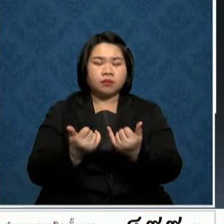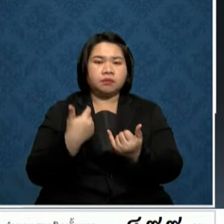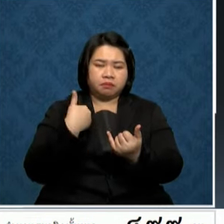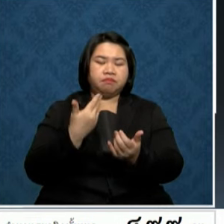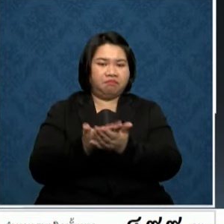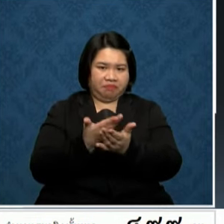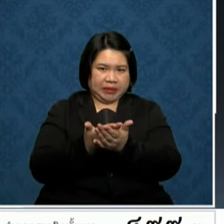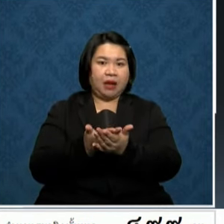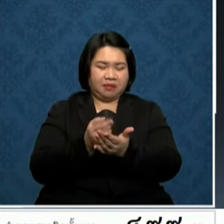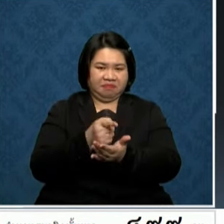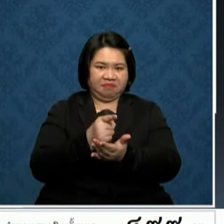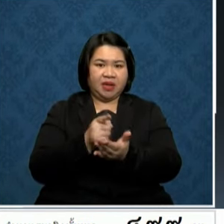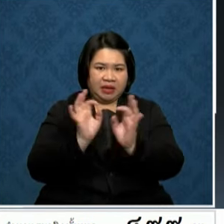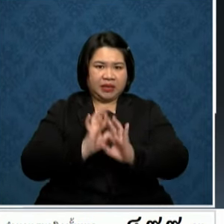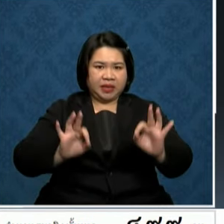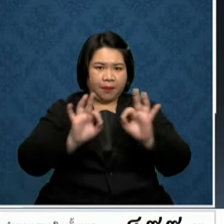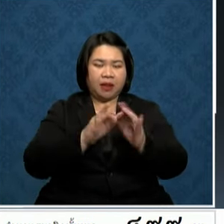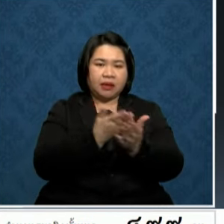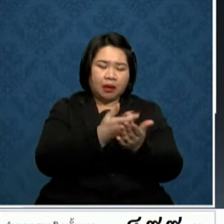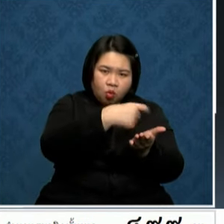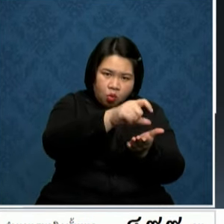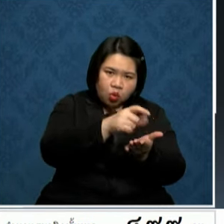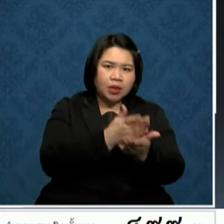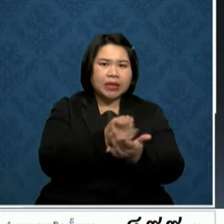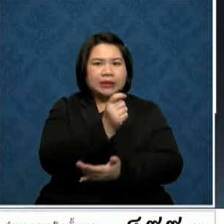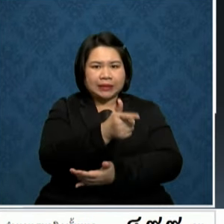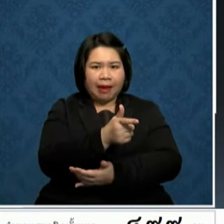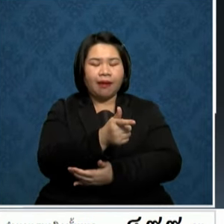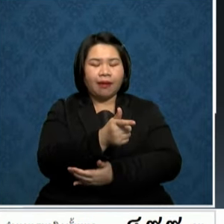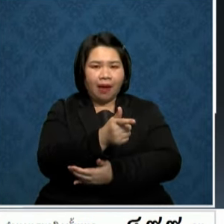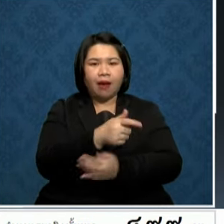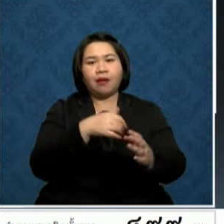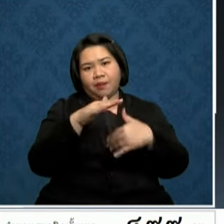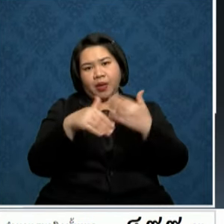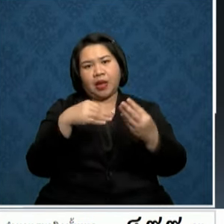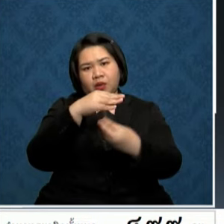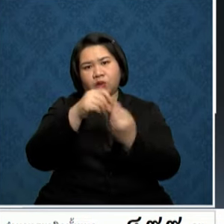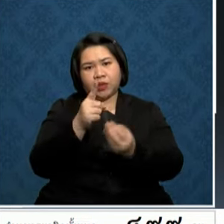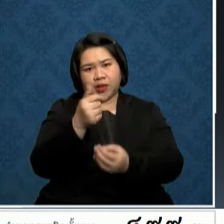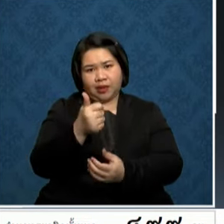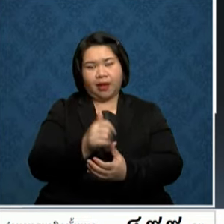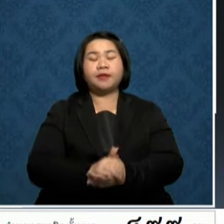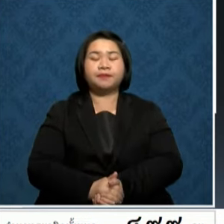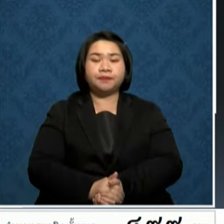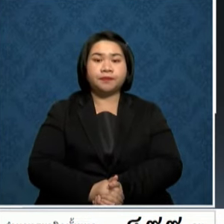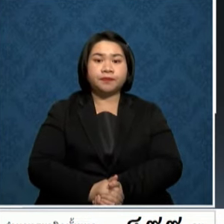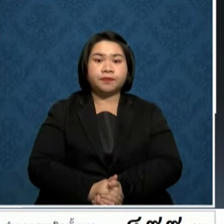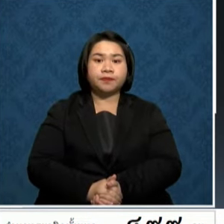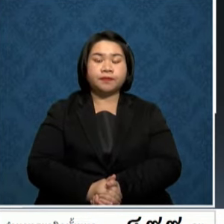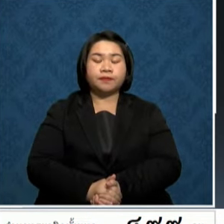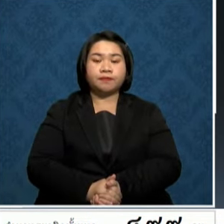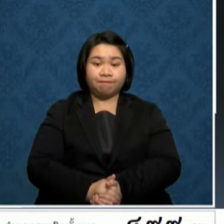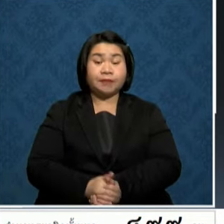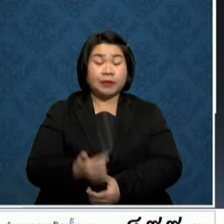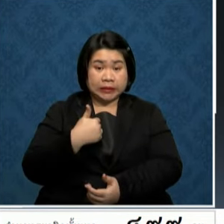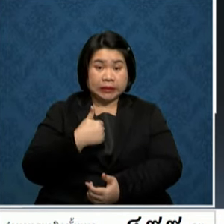มีเงินที่จะใช้เพียงพอ เคท์โรมีเพยงพอที่จะด catastrophe ต่อไปนะครับในปเด็สุ